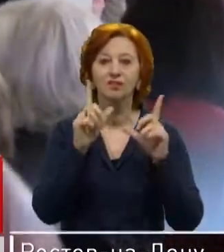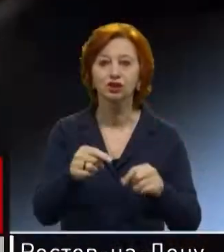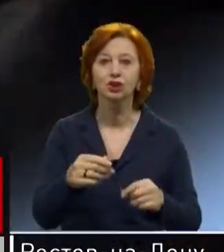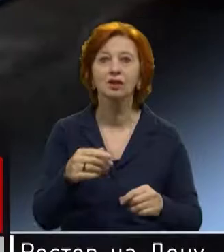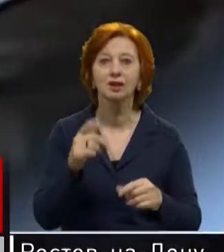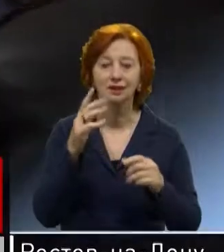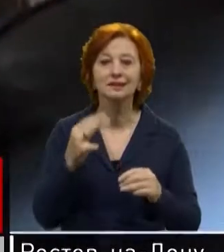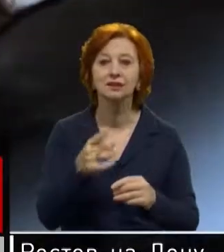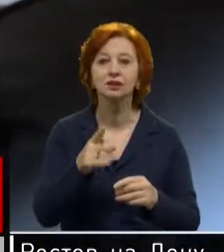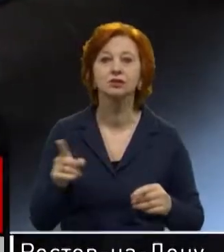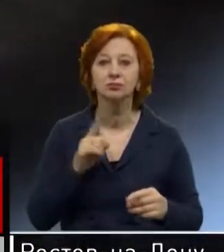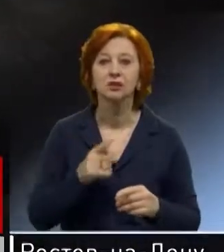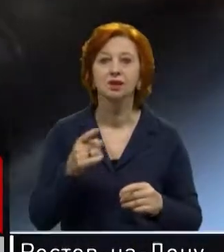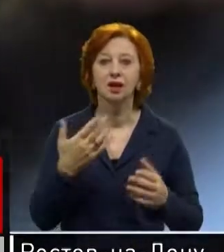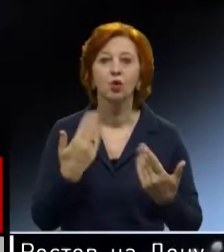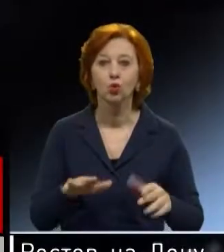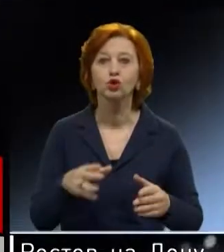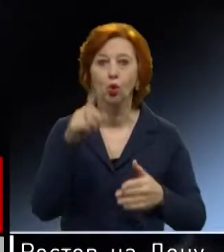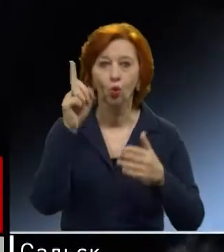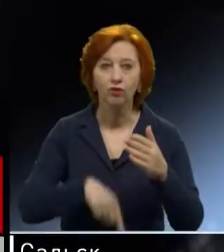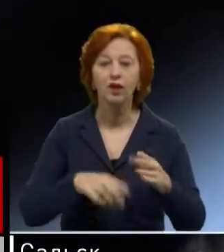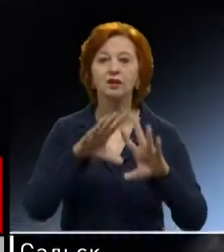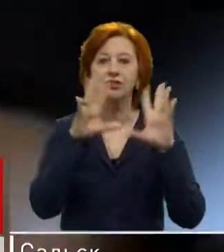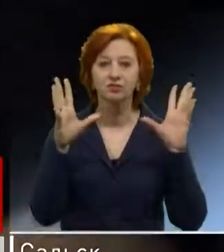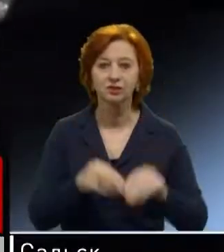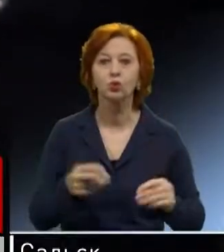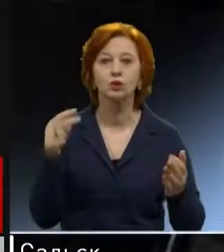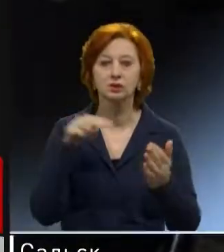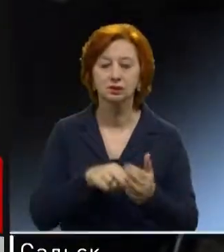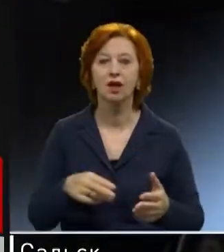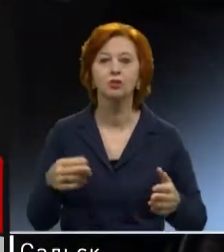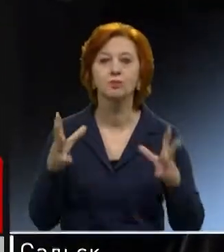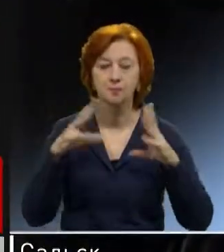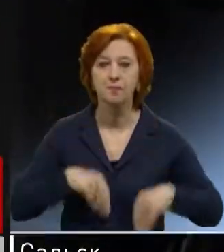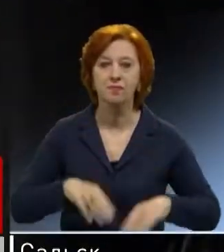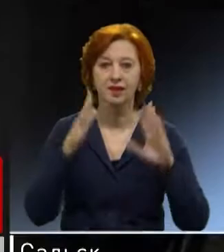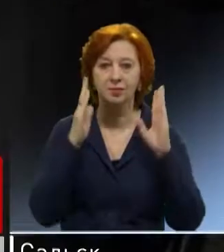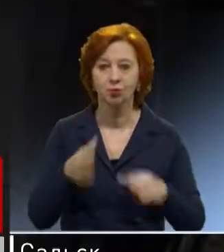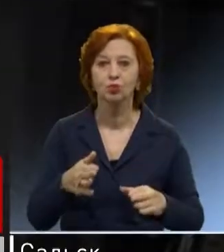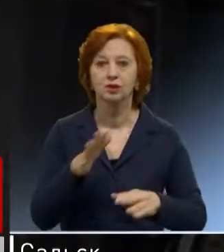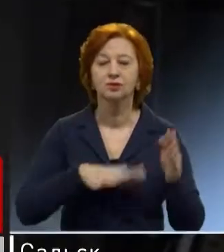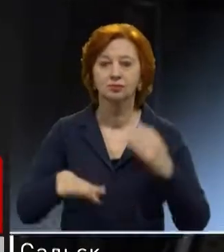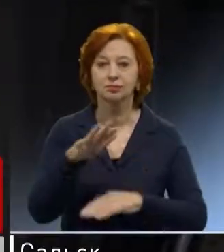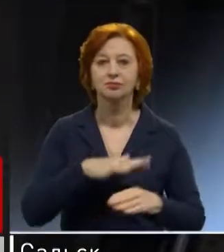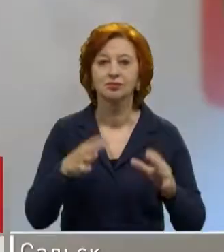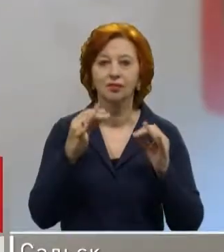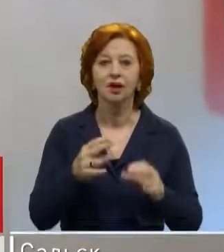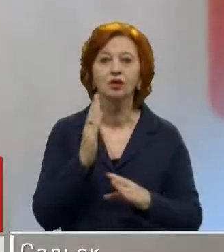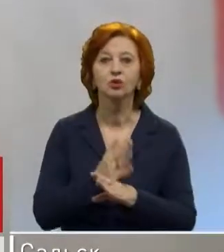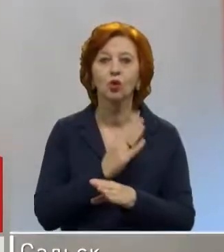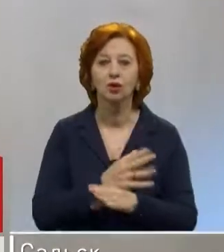о простой, мирной жизни. Люди уверены, что в составе России вернуть покой в их дома будет куда быстрее. Очень долго